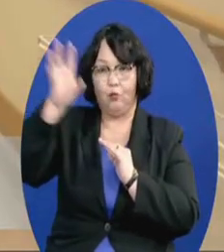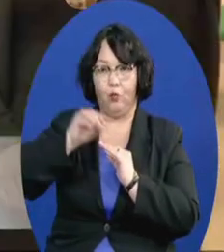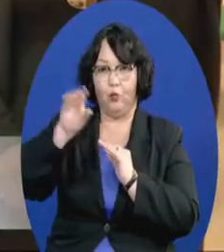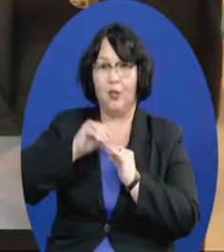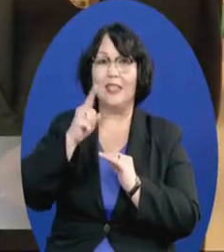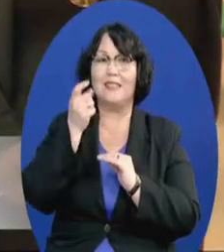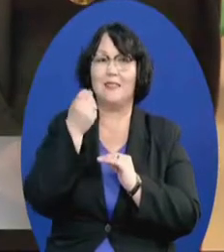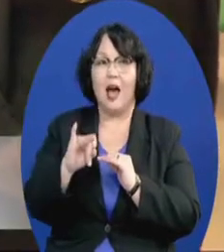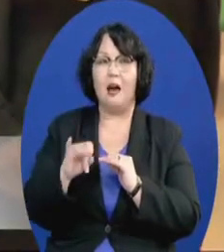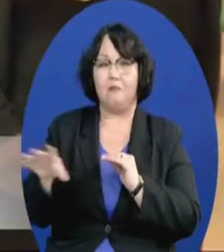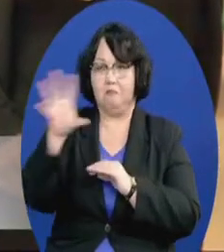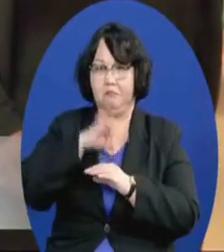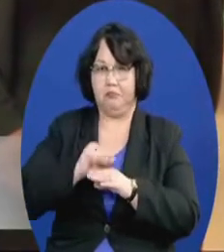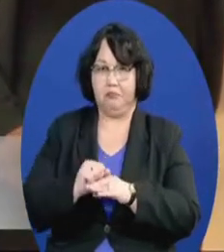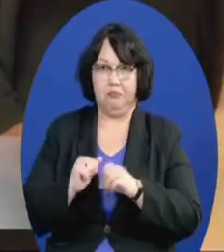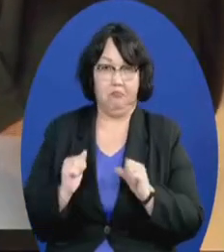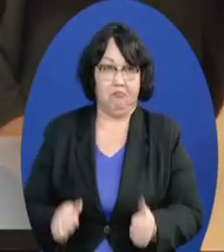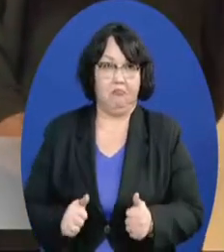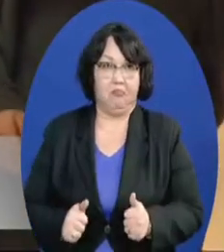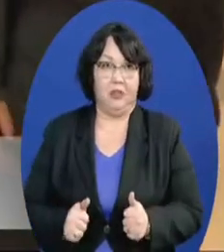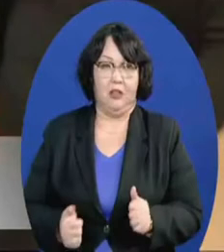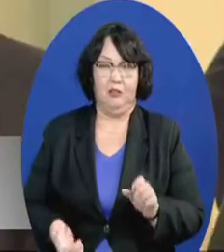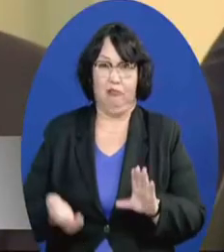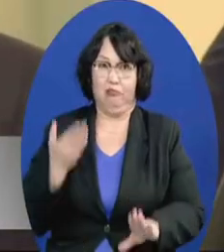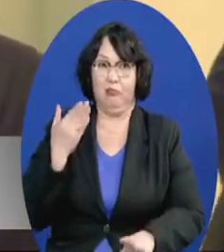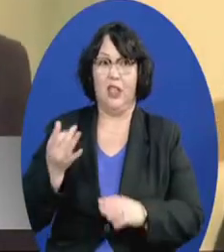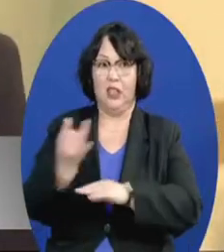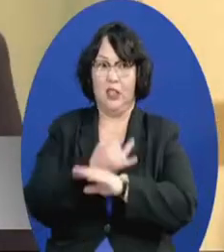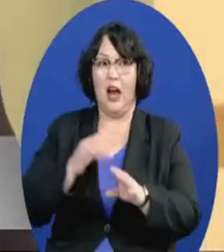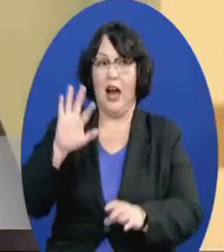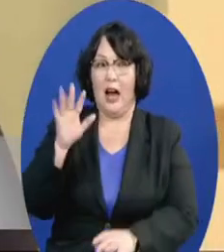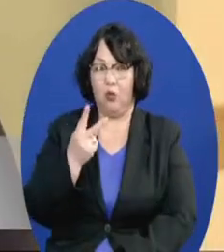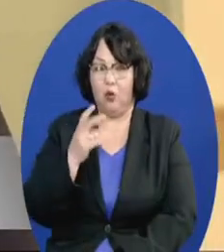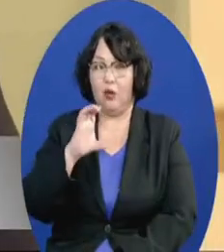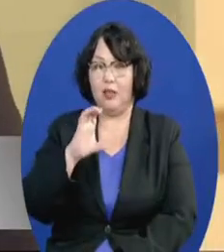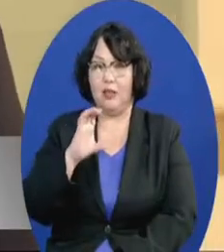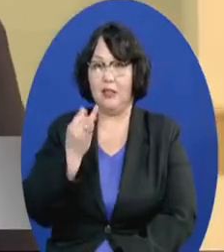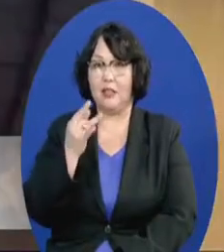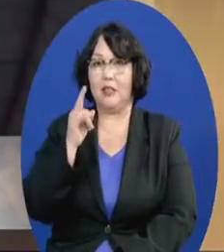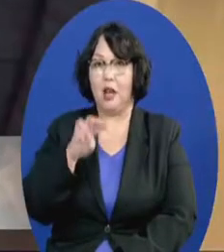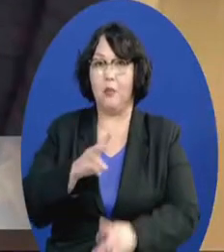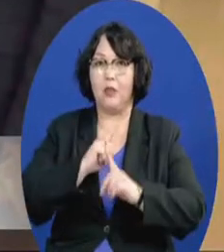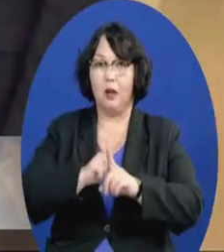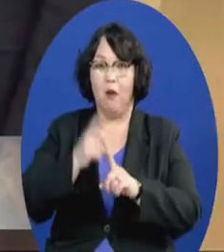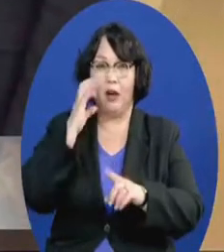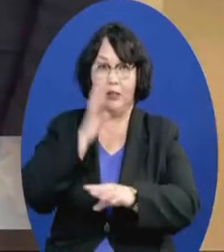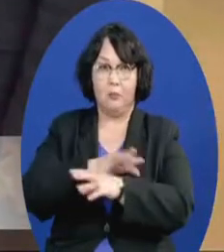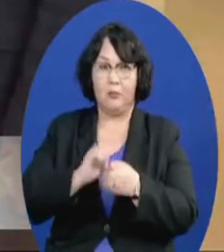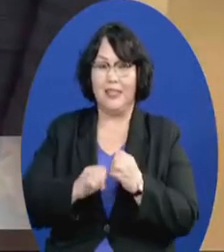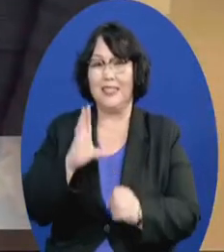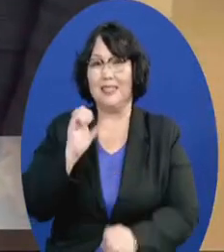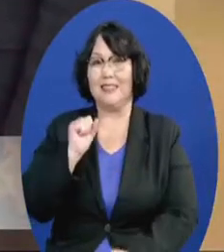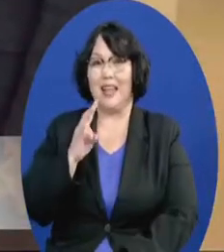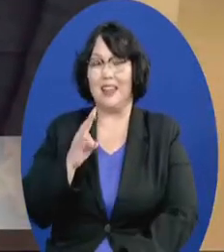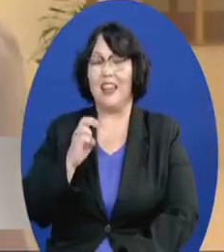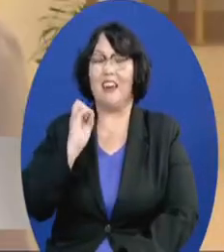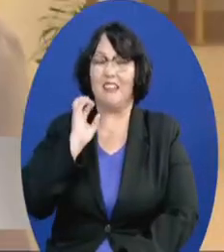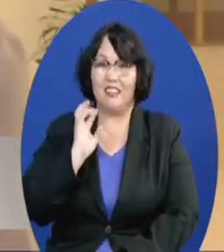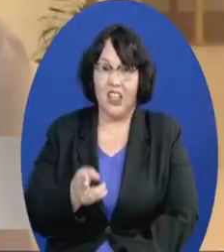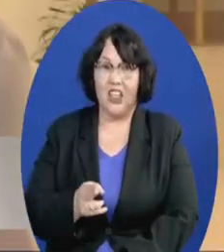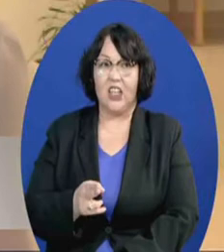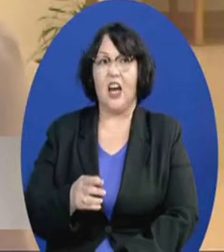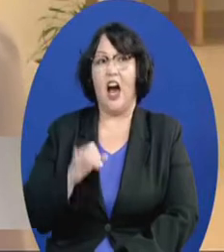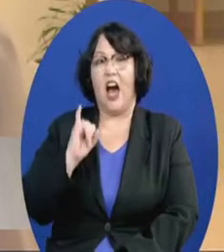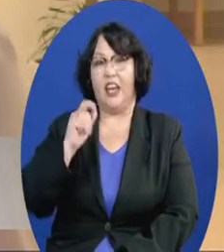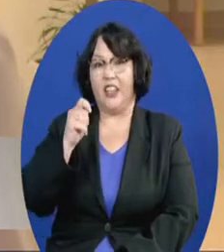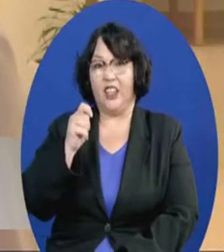байгаа. Тэгээд анх удаага инженерийн 12 системийн шийдэлтэй. Өөрөөр хэлэх юм бол сан техник, газ,